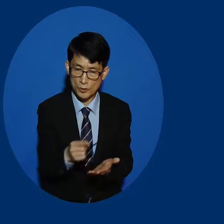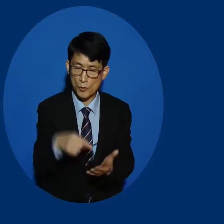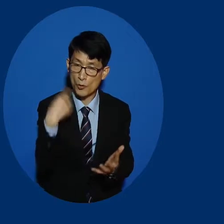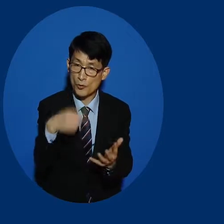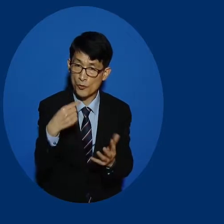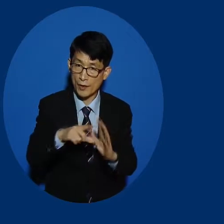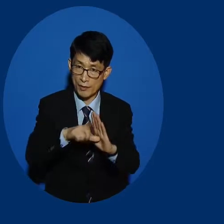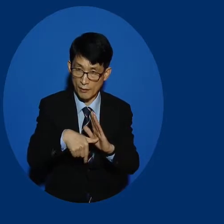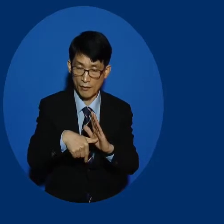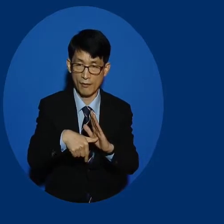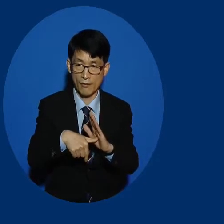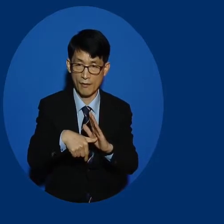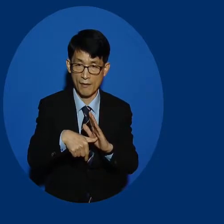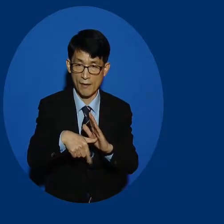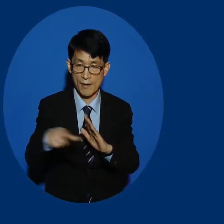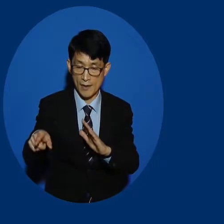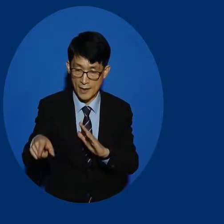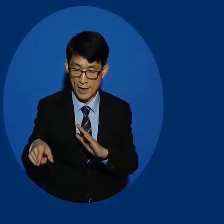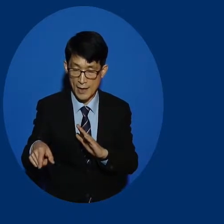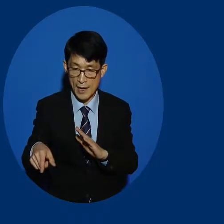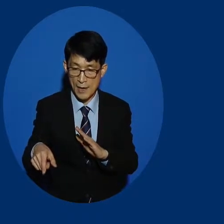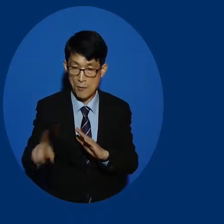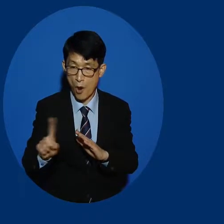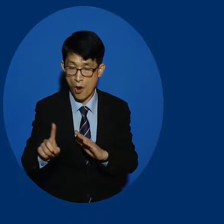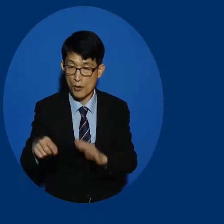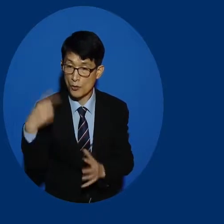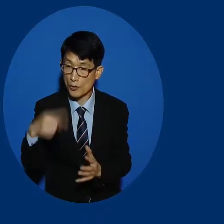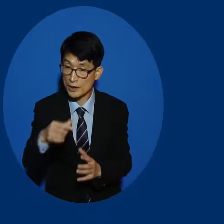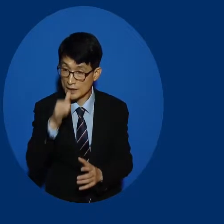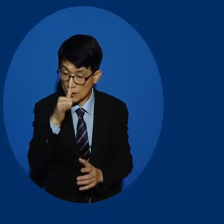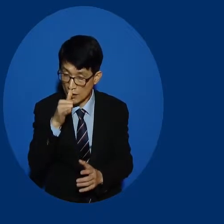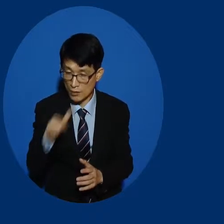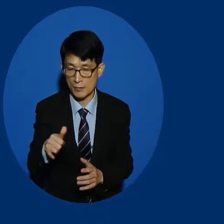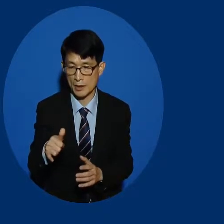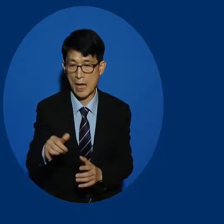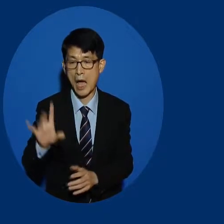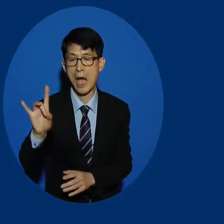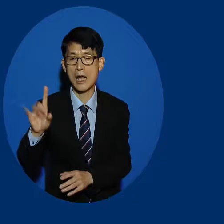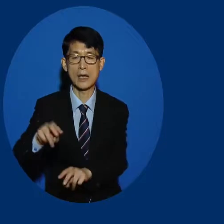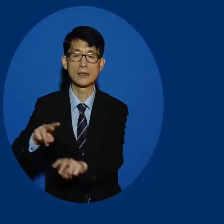한 자리를 장애인 좌석으로 비워두어요.